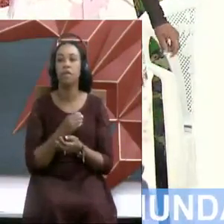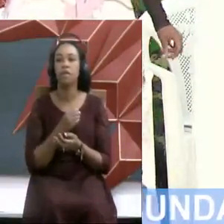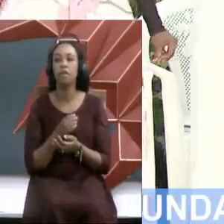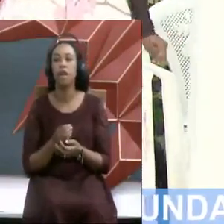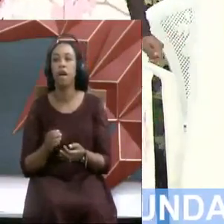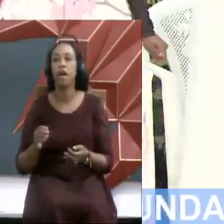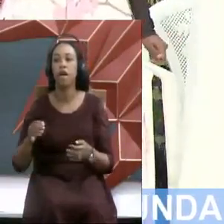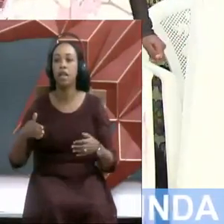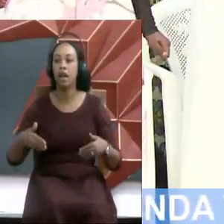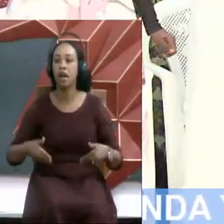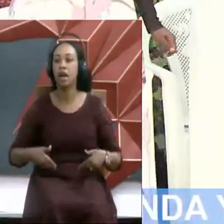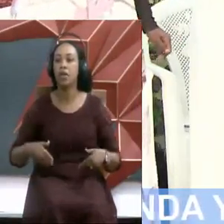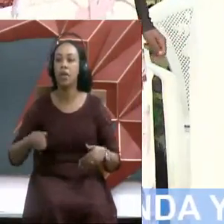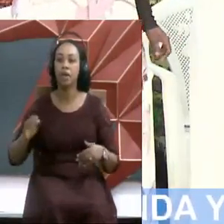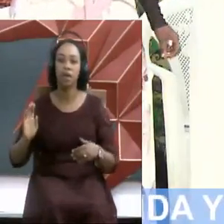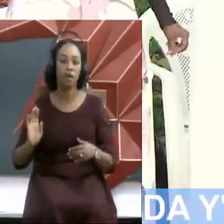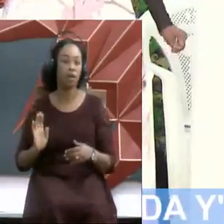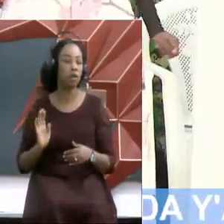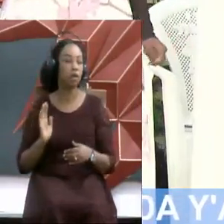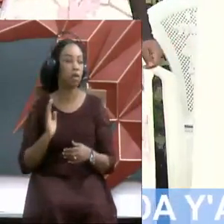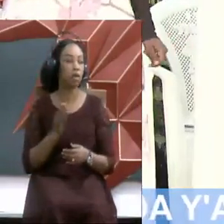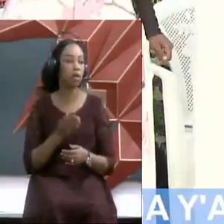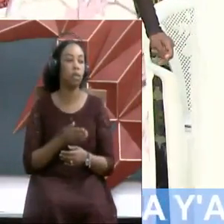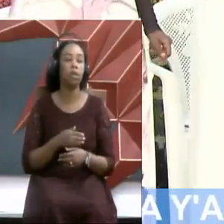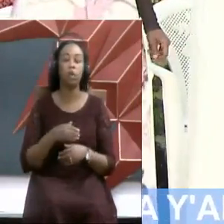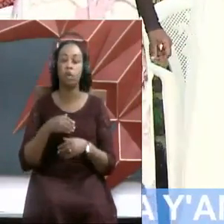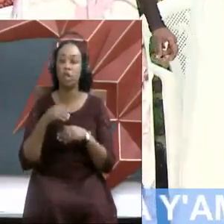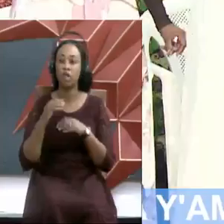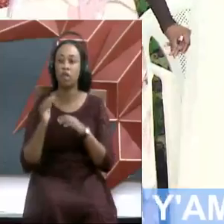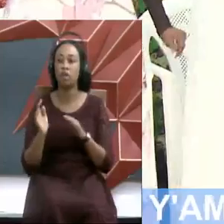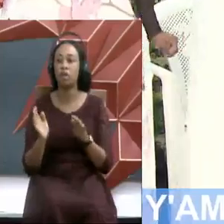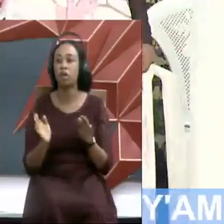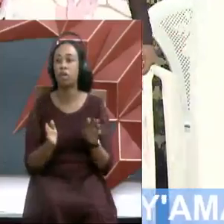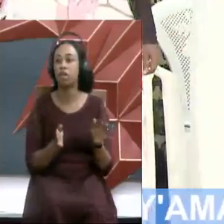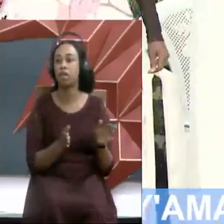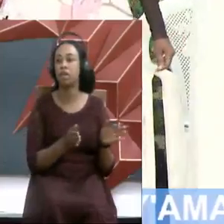Na ujana wetu